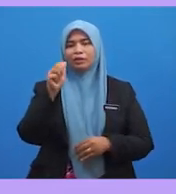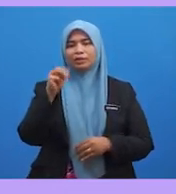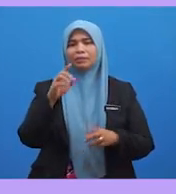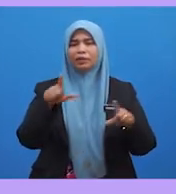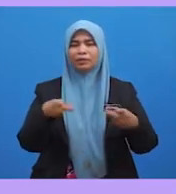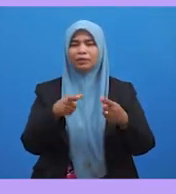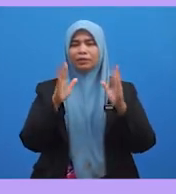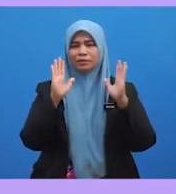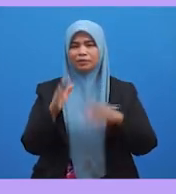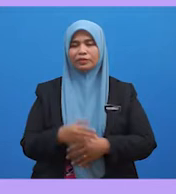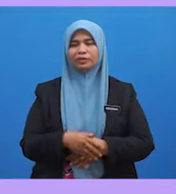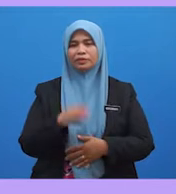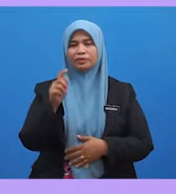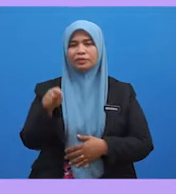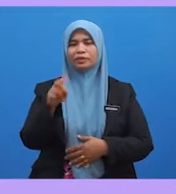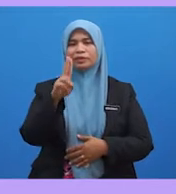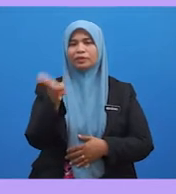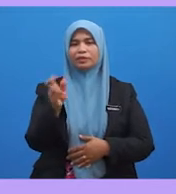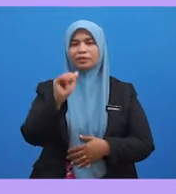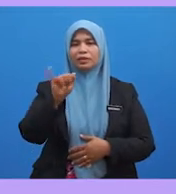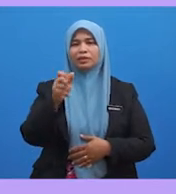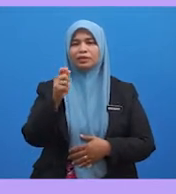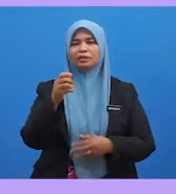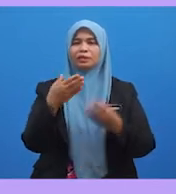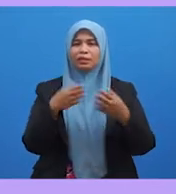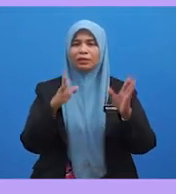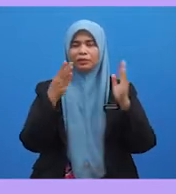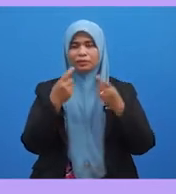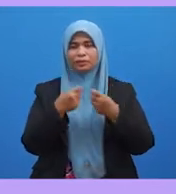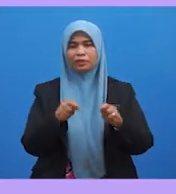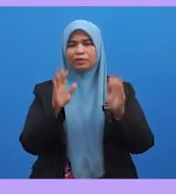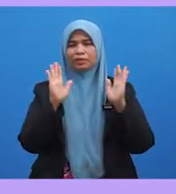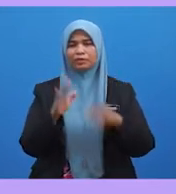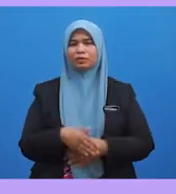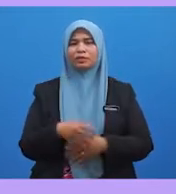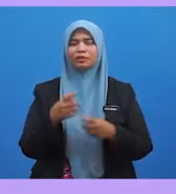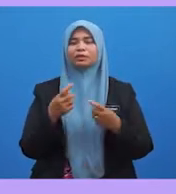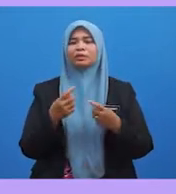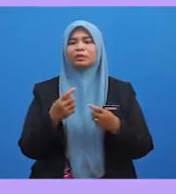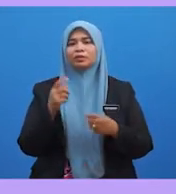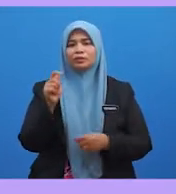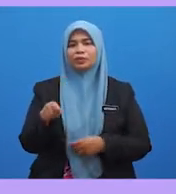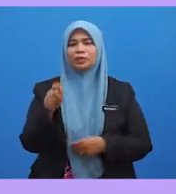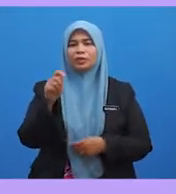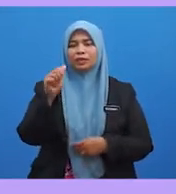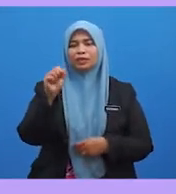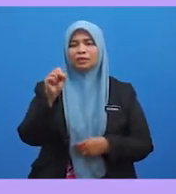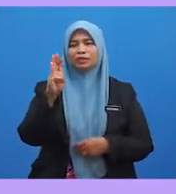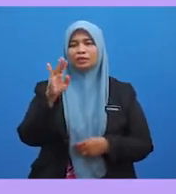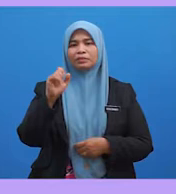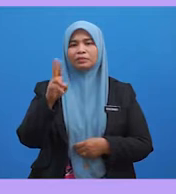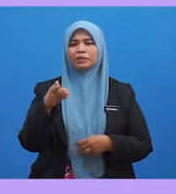melakukan solat sunat hajat selepas menunaikan solat sunat tasbih sewaktu